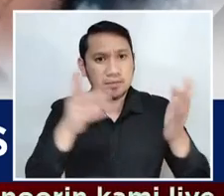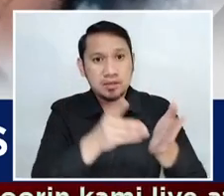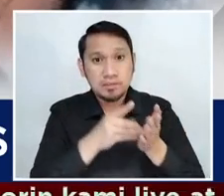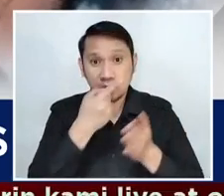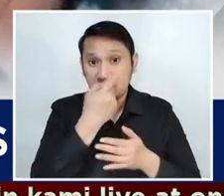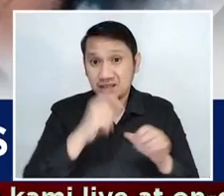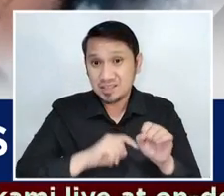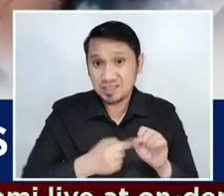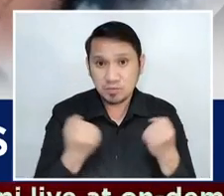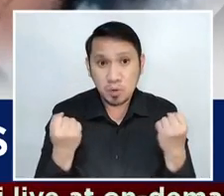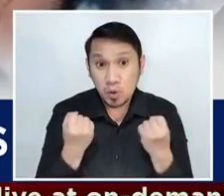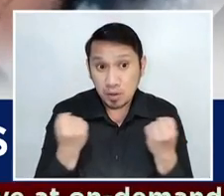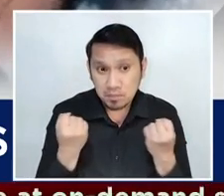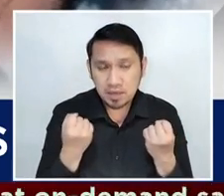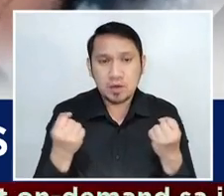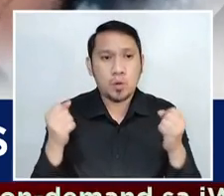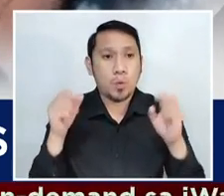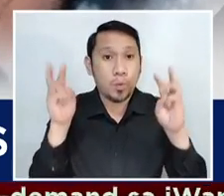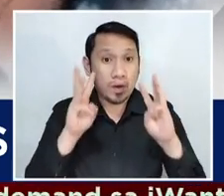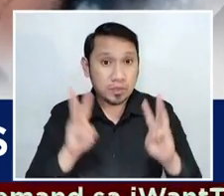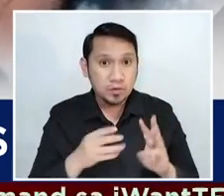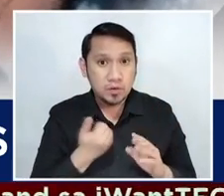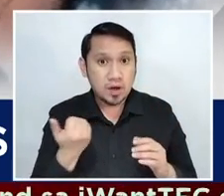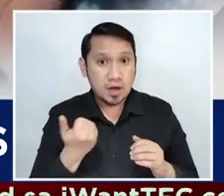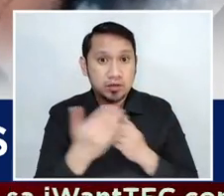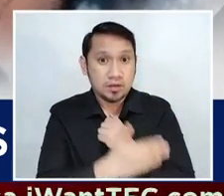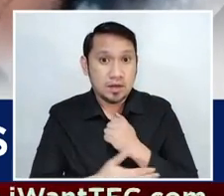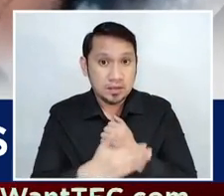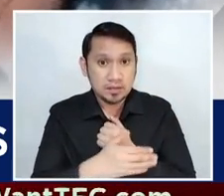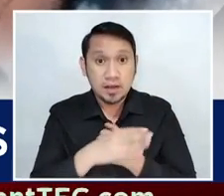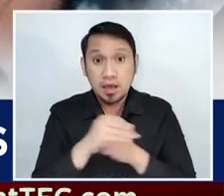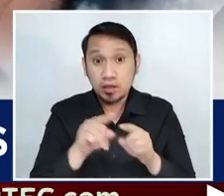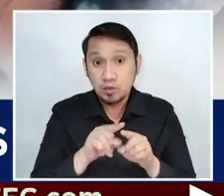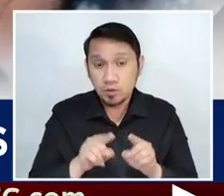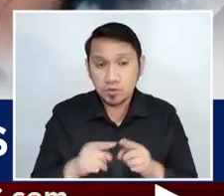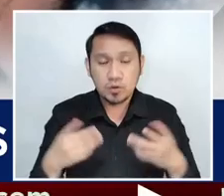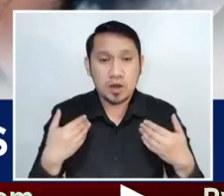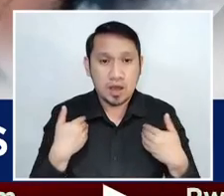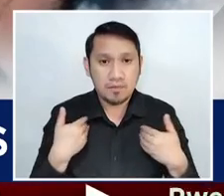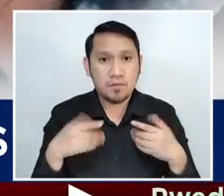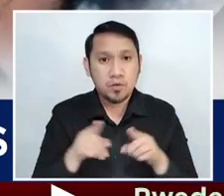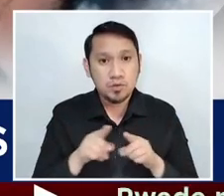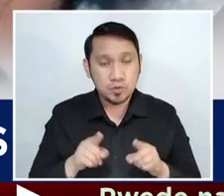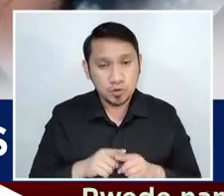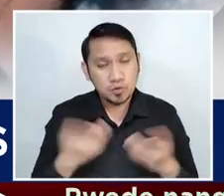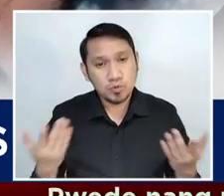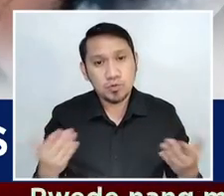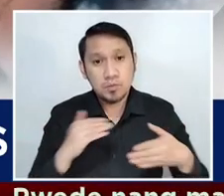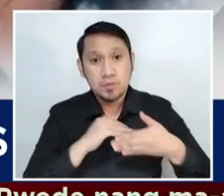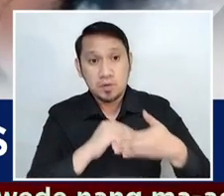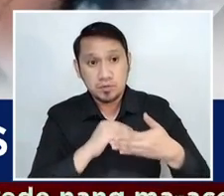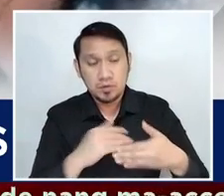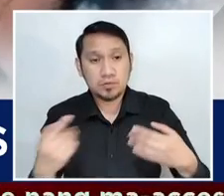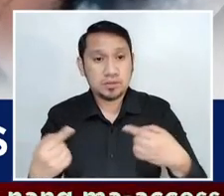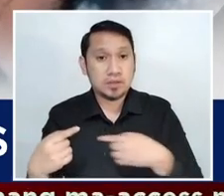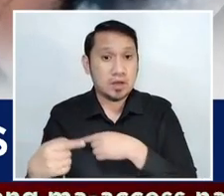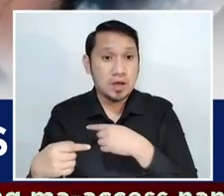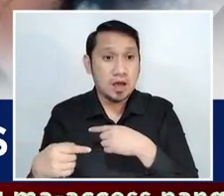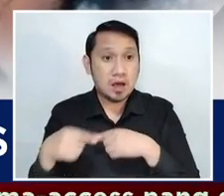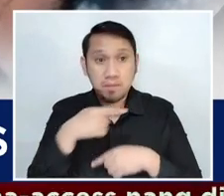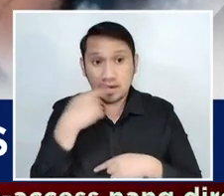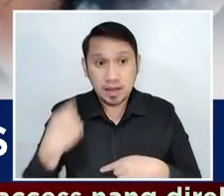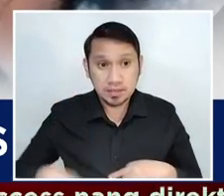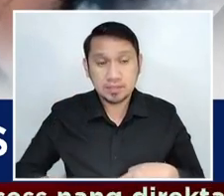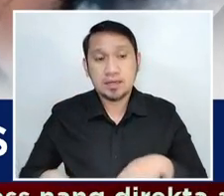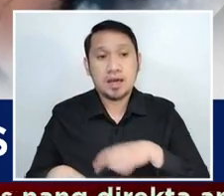bansa. Then at the same time, nandiyan yung threat ng oil embargo ng Russia, di ba? Because of the Ukraine-Russia